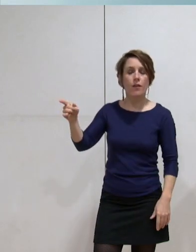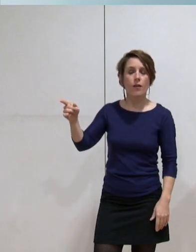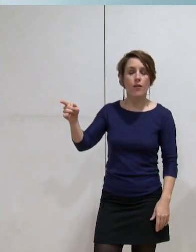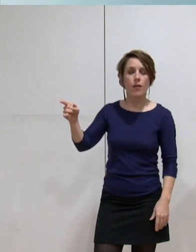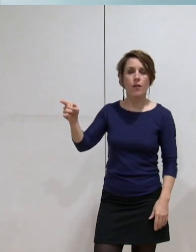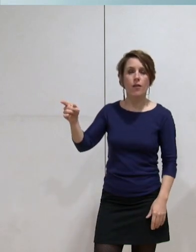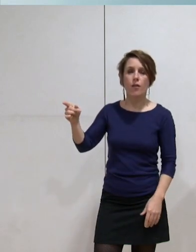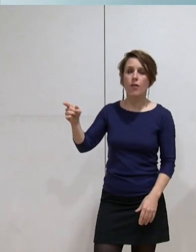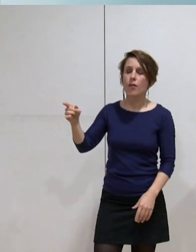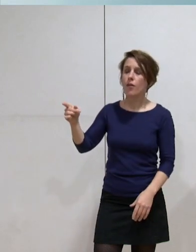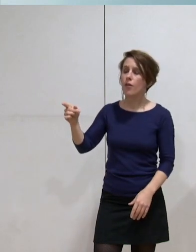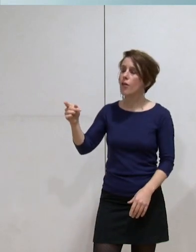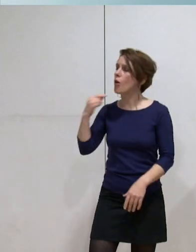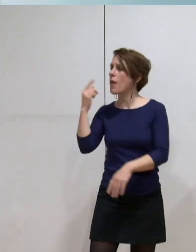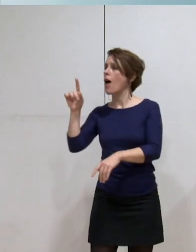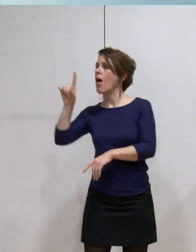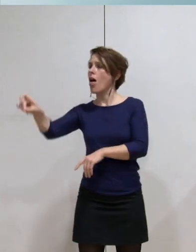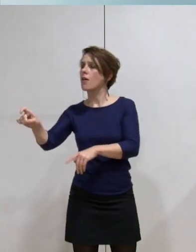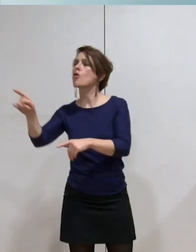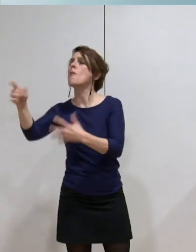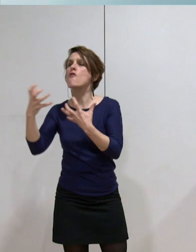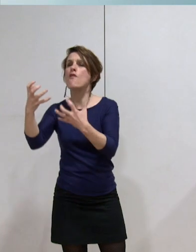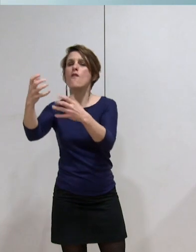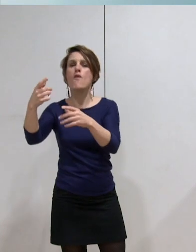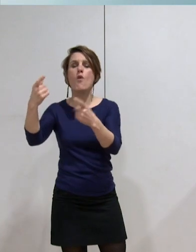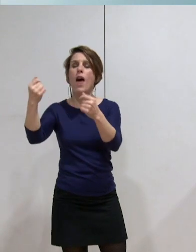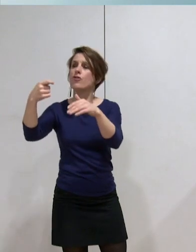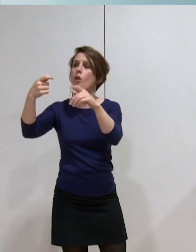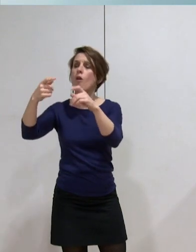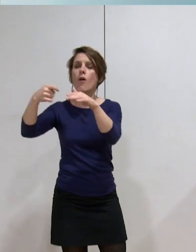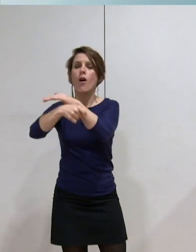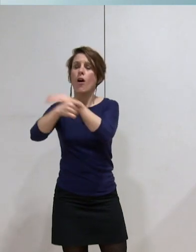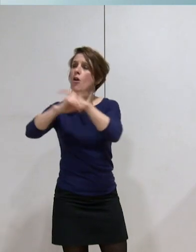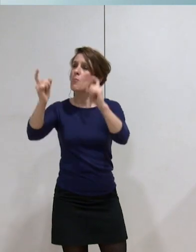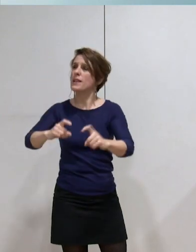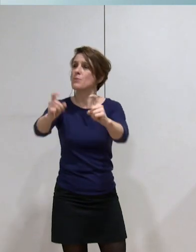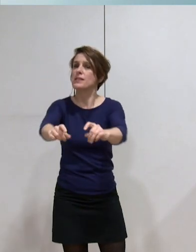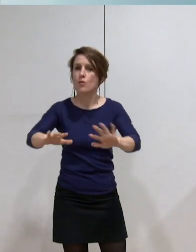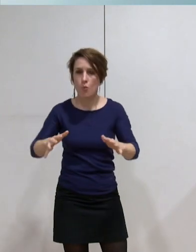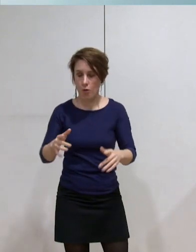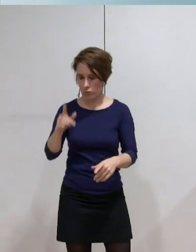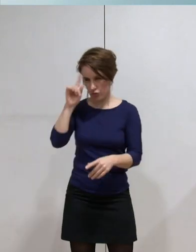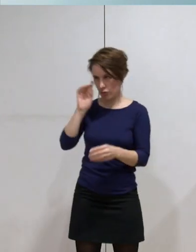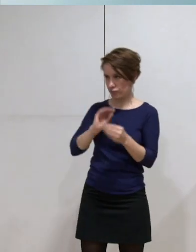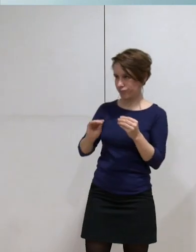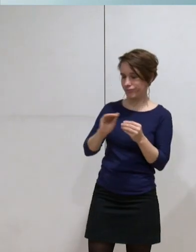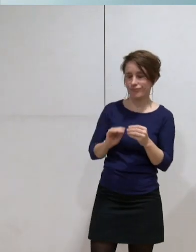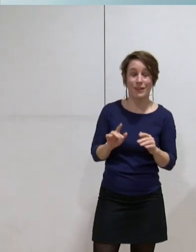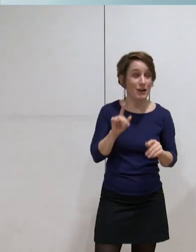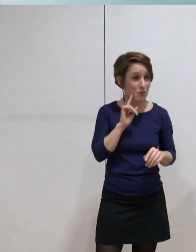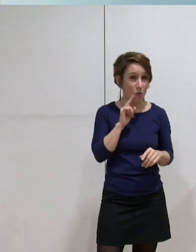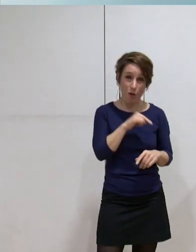économies et les baisses qu'il préconiseent je trouve que c'est assez amusant de la part de ceux qui baissent déjà de façon